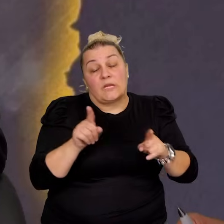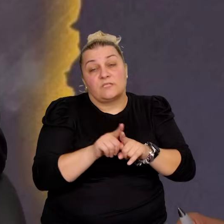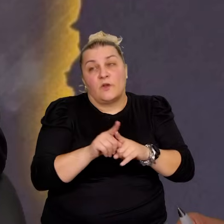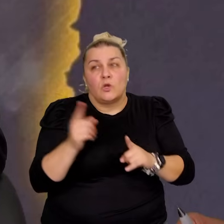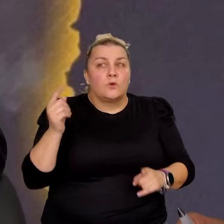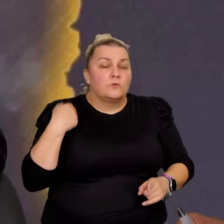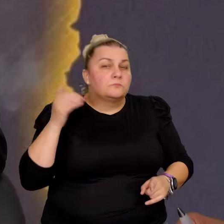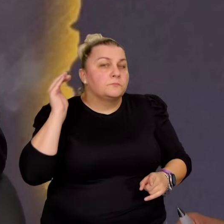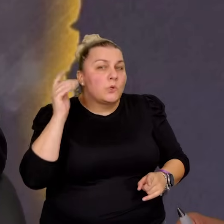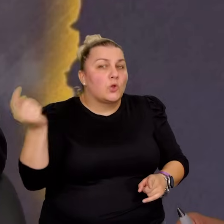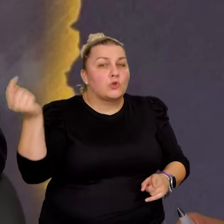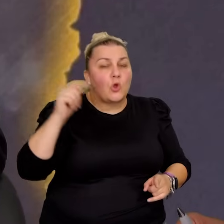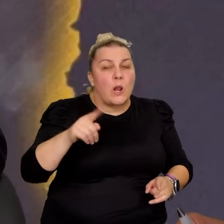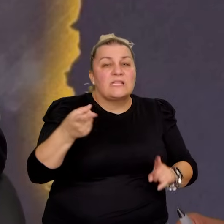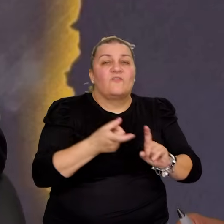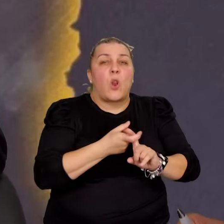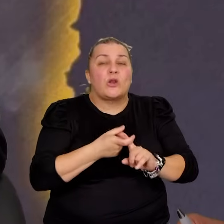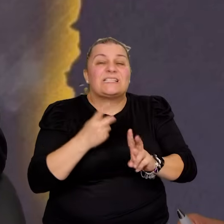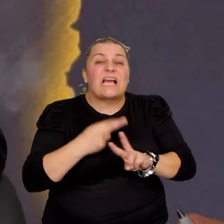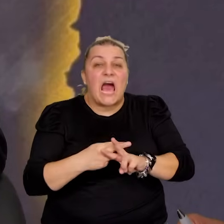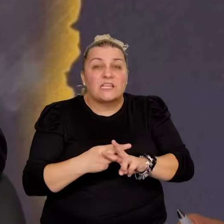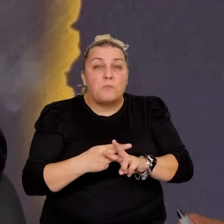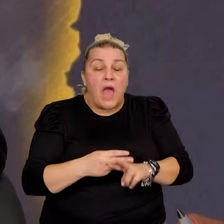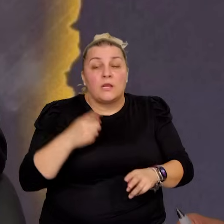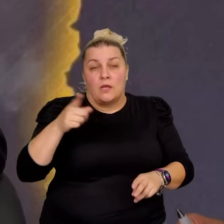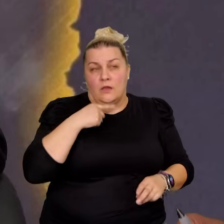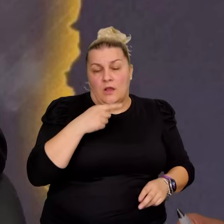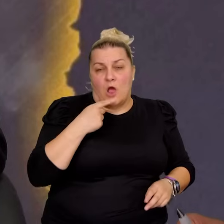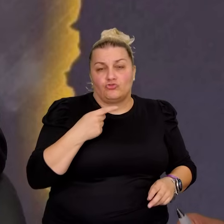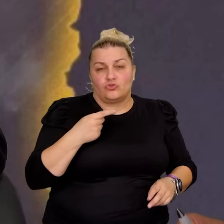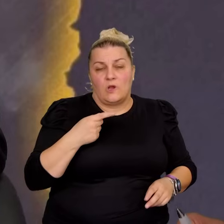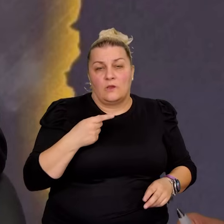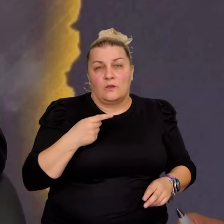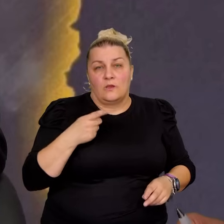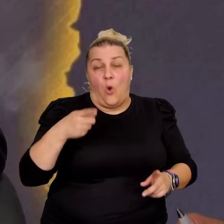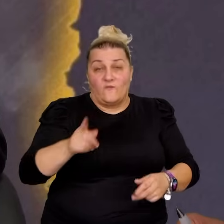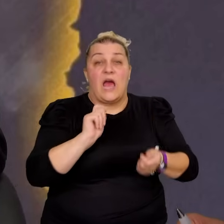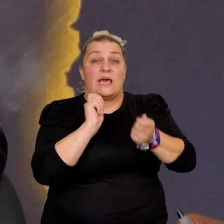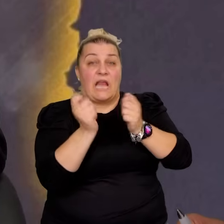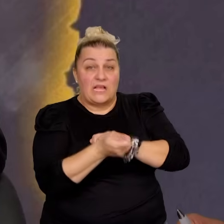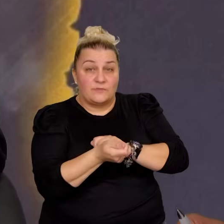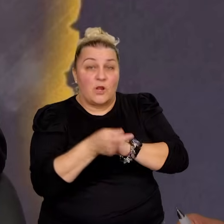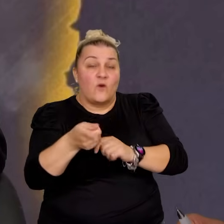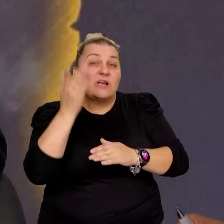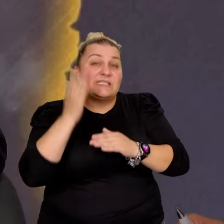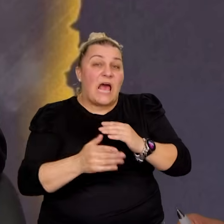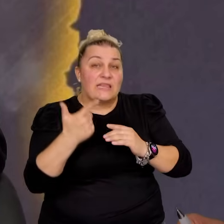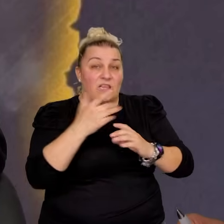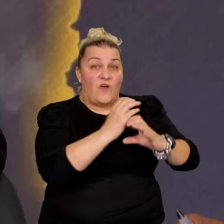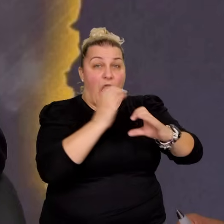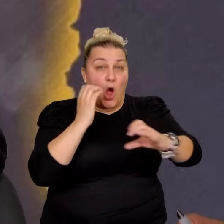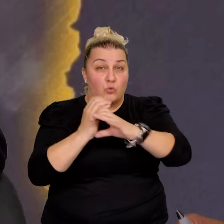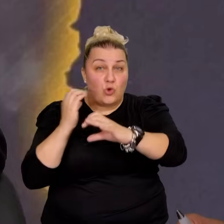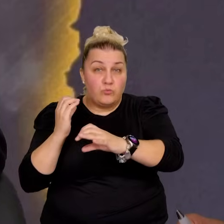dolazi Florenc Hartmann i kaže nam da je razmjena ta zadnja dva